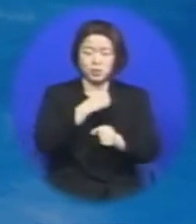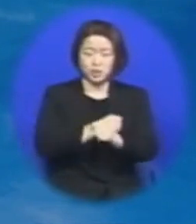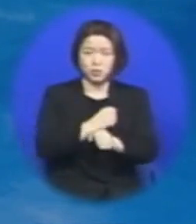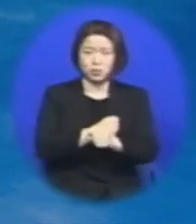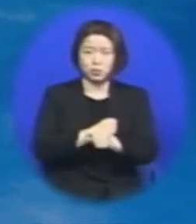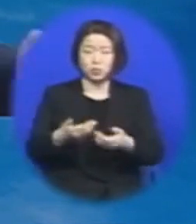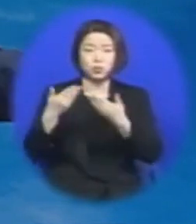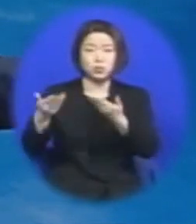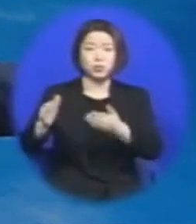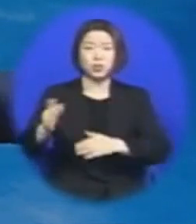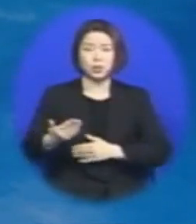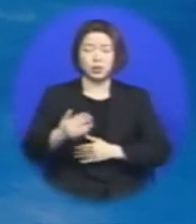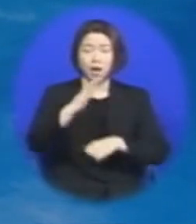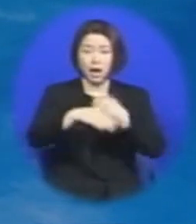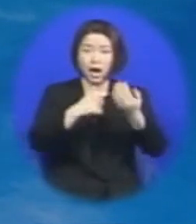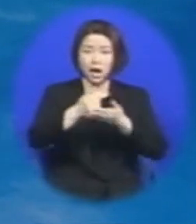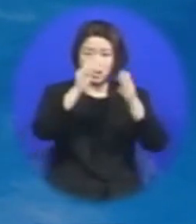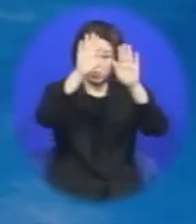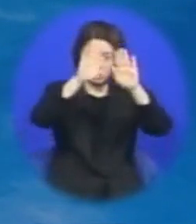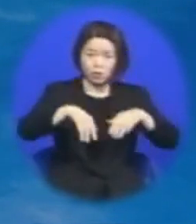하나님이 휘장을